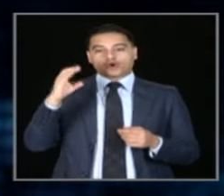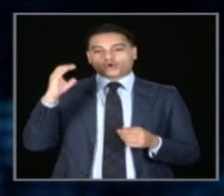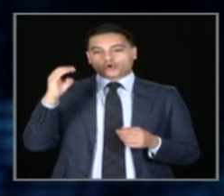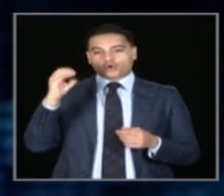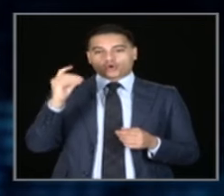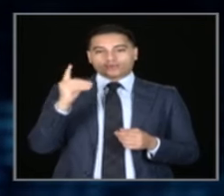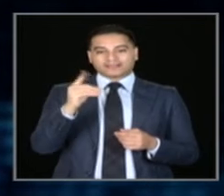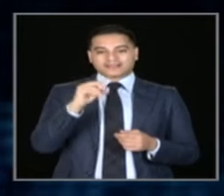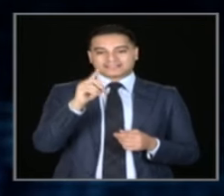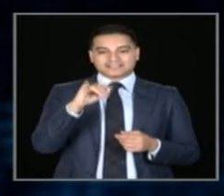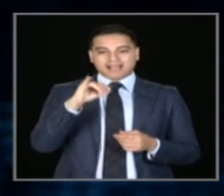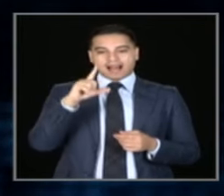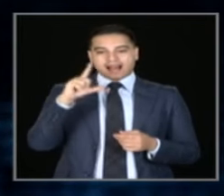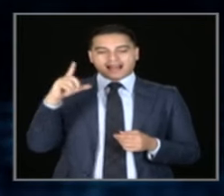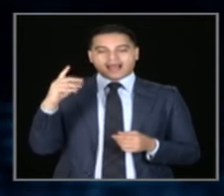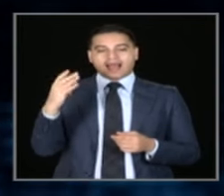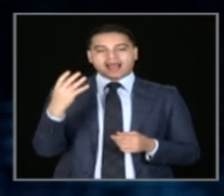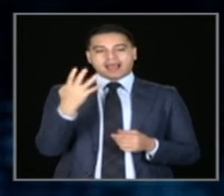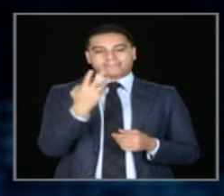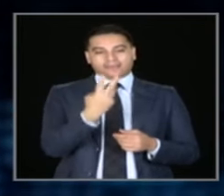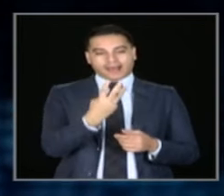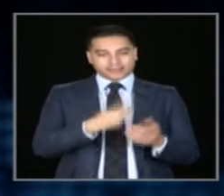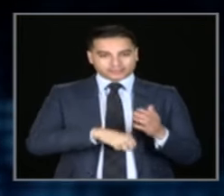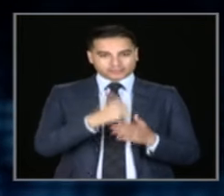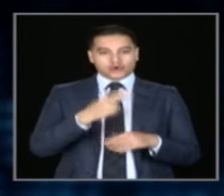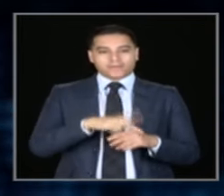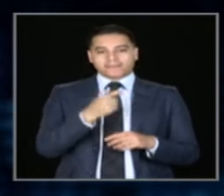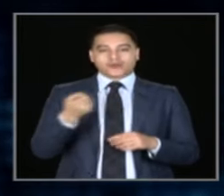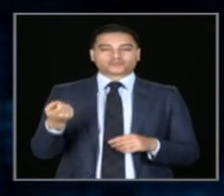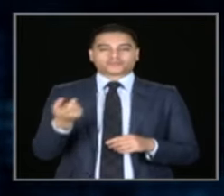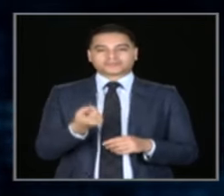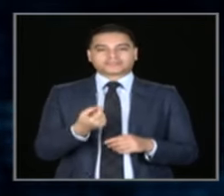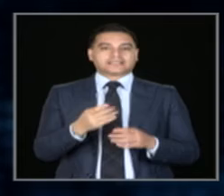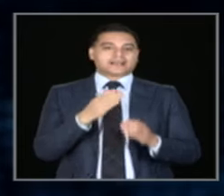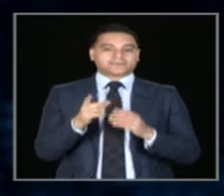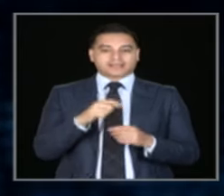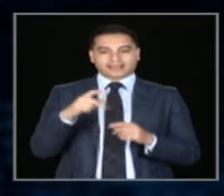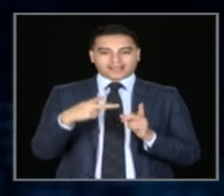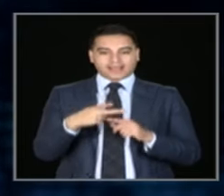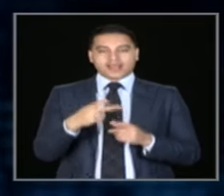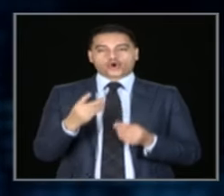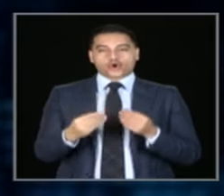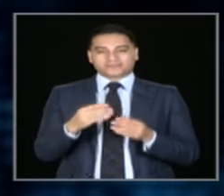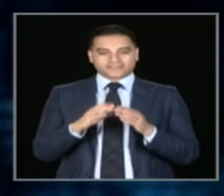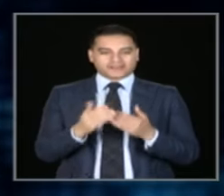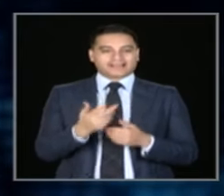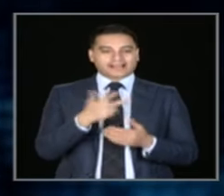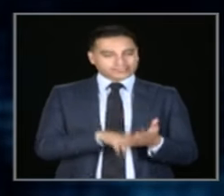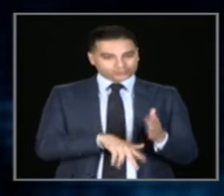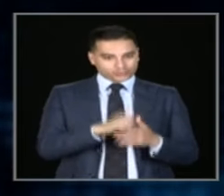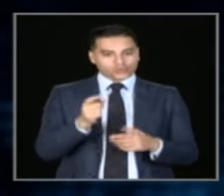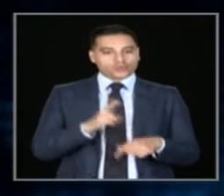الأول 3 نقاط 155 نقطة، إجابات صحيحة. كوميكس الثاني